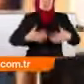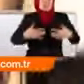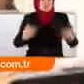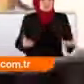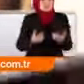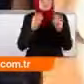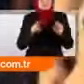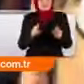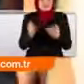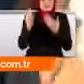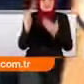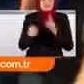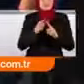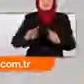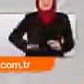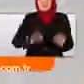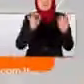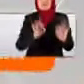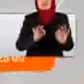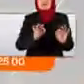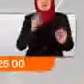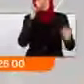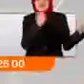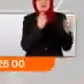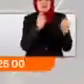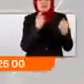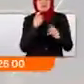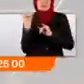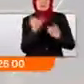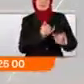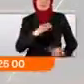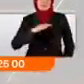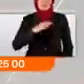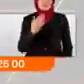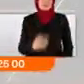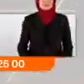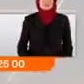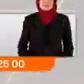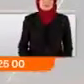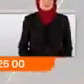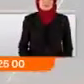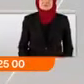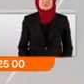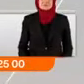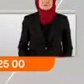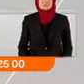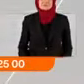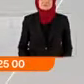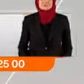Kılıçdaroğlu'nun başlattığı Polemik tepki çekti 45 helikopterle çalışıyoruz uçak sayımız